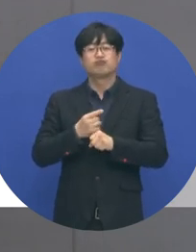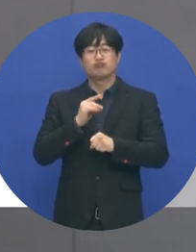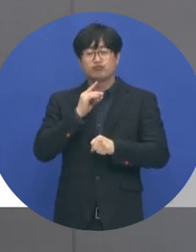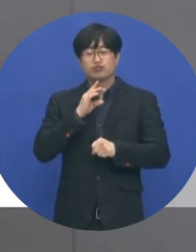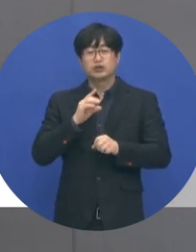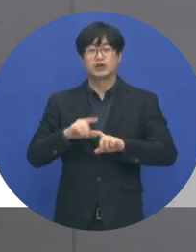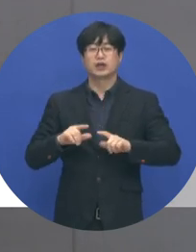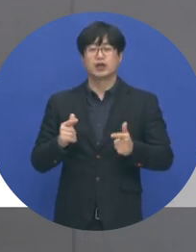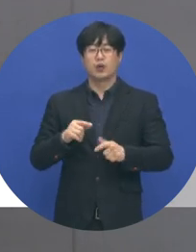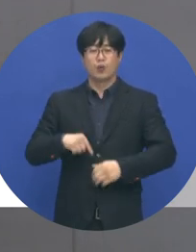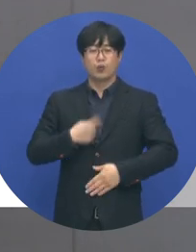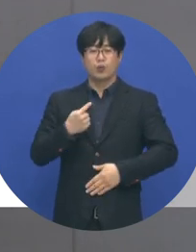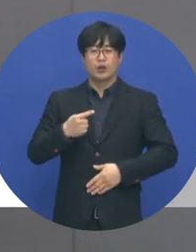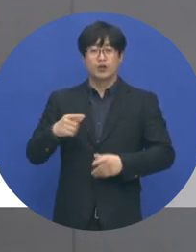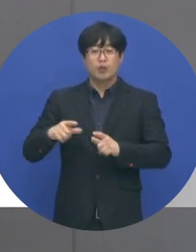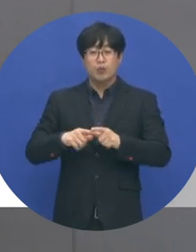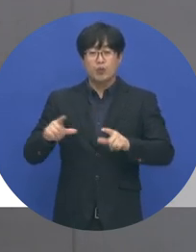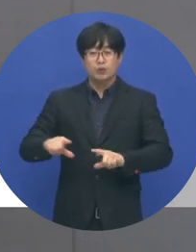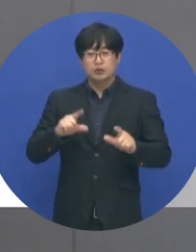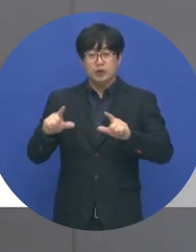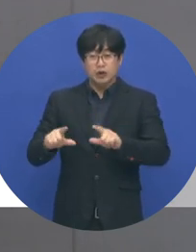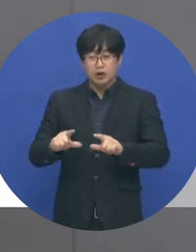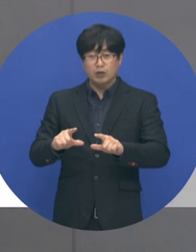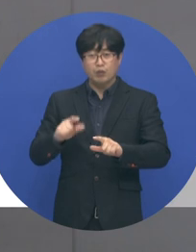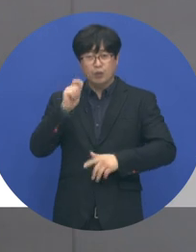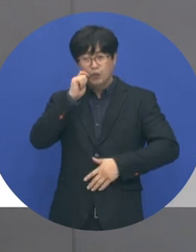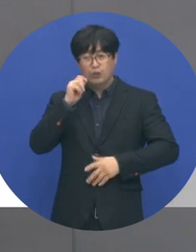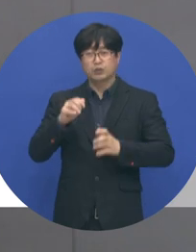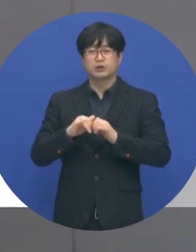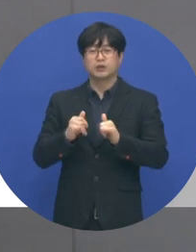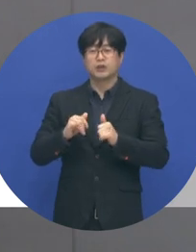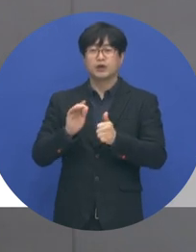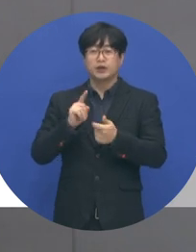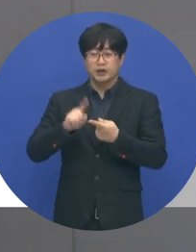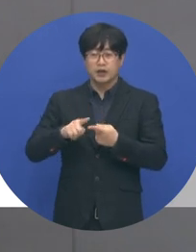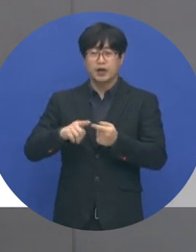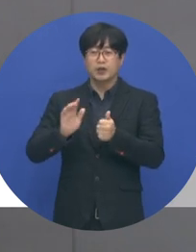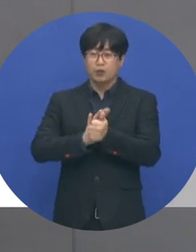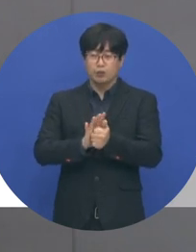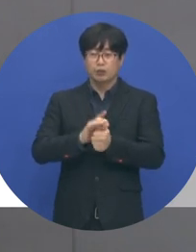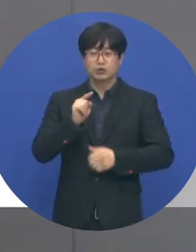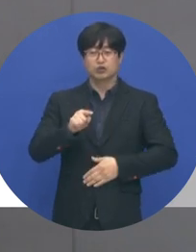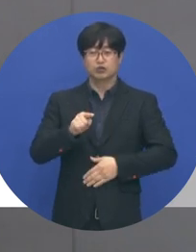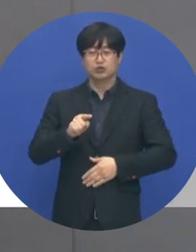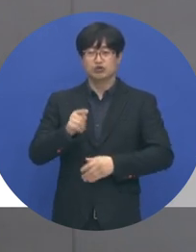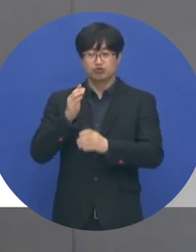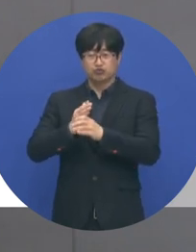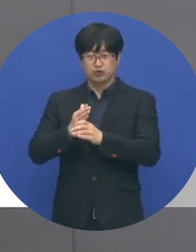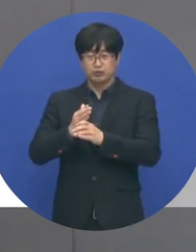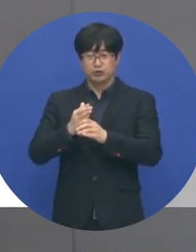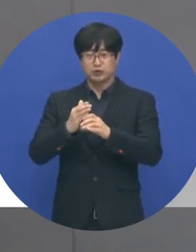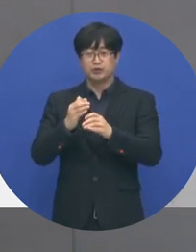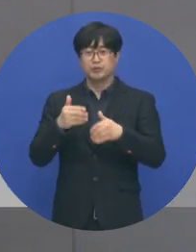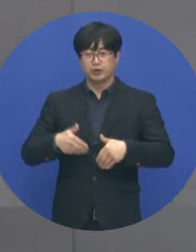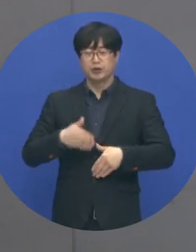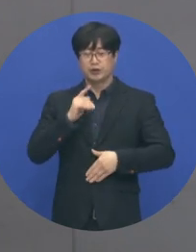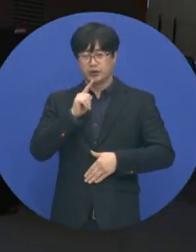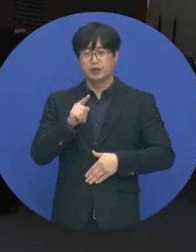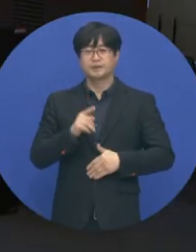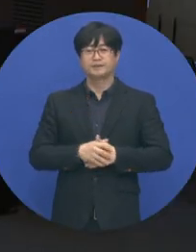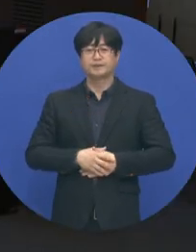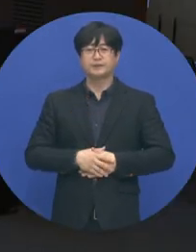아니라 혼자서 일상생활을 영위할 수 없는 사람에 대한 돌봄 이것이 사회적 위험의 중심에 놓여야 될 때가